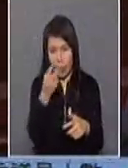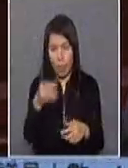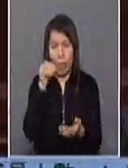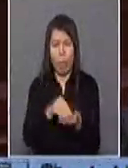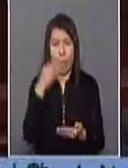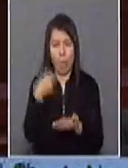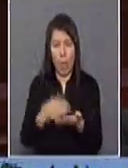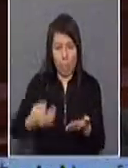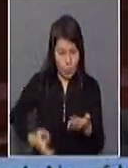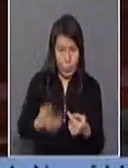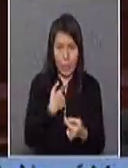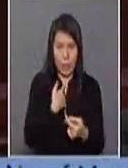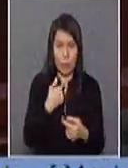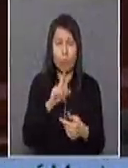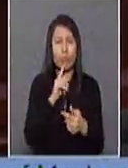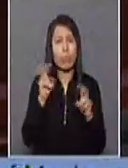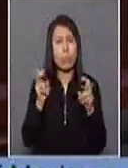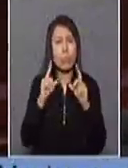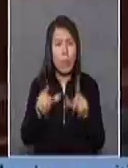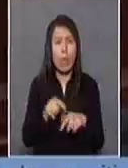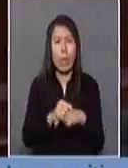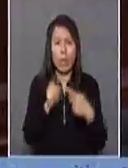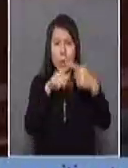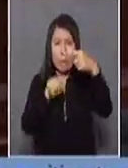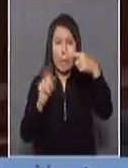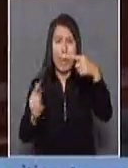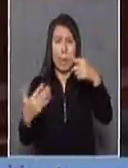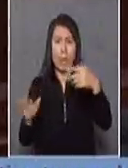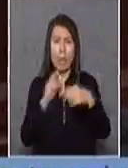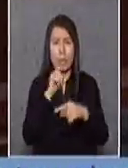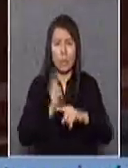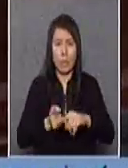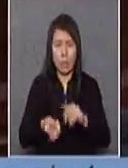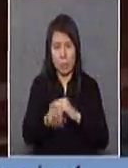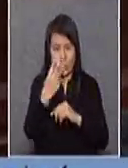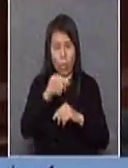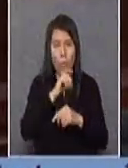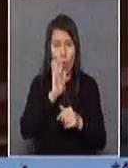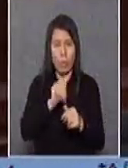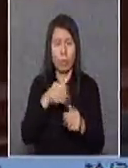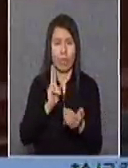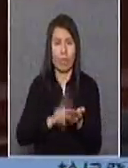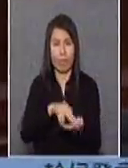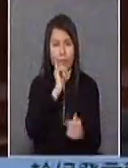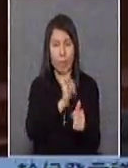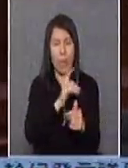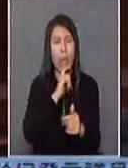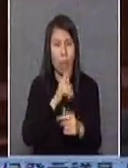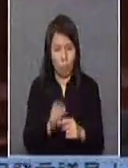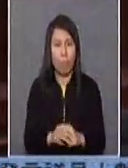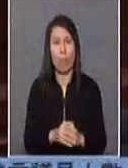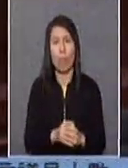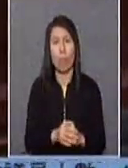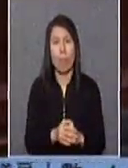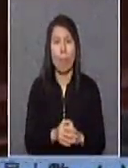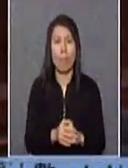都睇到我主體答案咧，過去兩年有成1800多宗係成功嘅檢控，係全票嚟嘅，係定罪嘅。咁另一方面咧，我哋亦